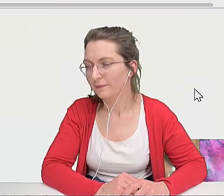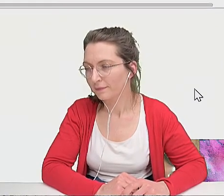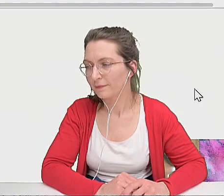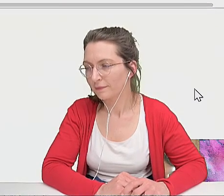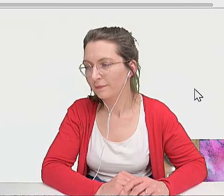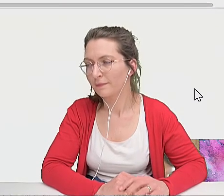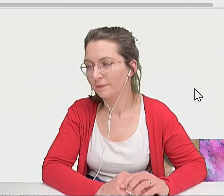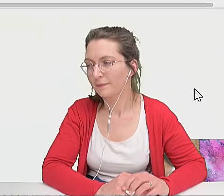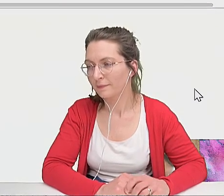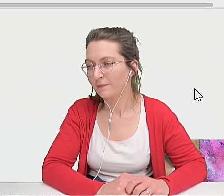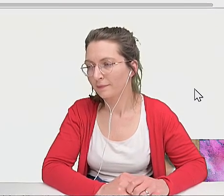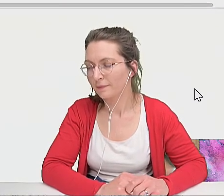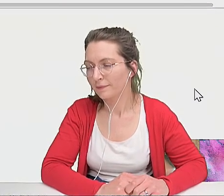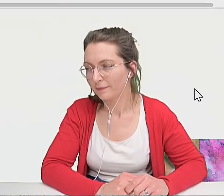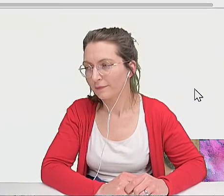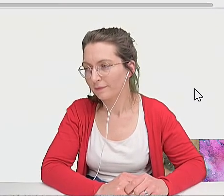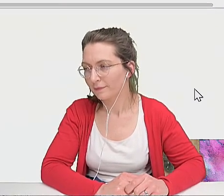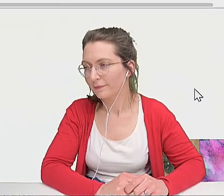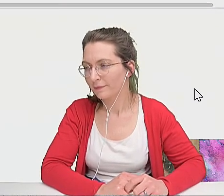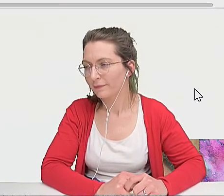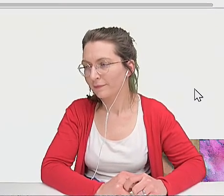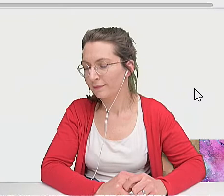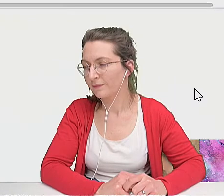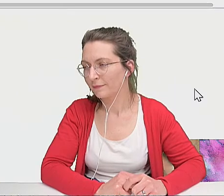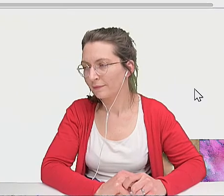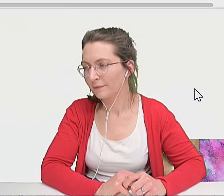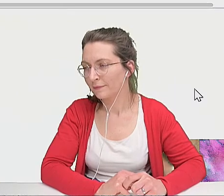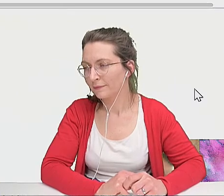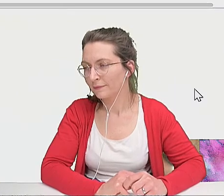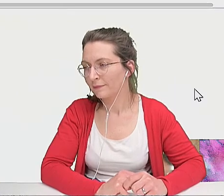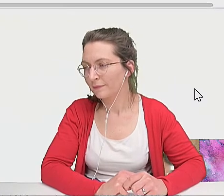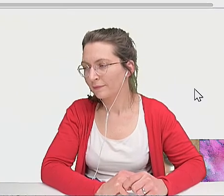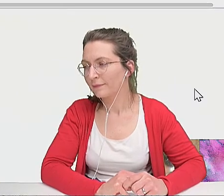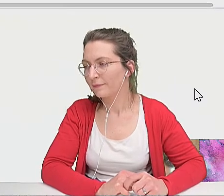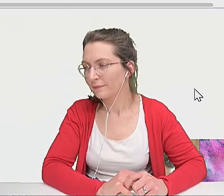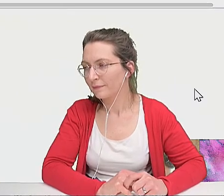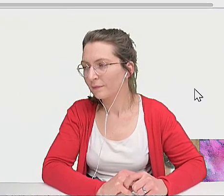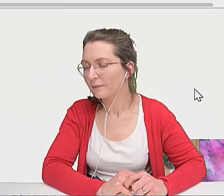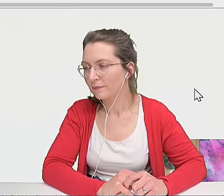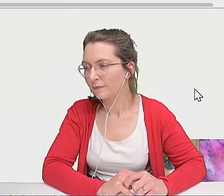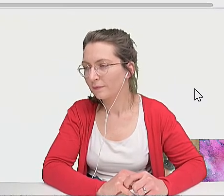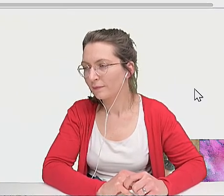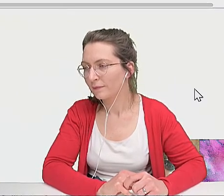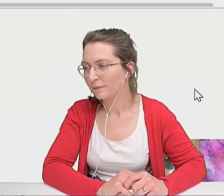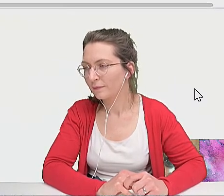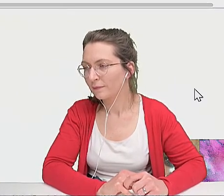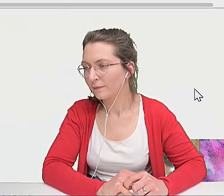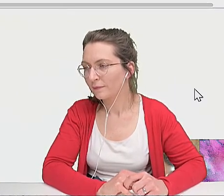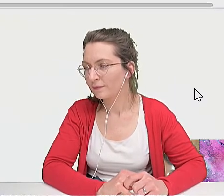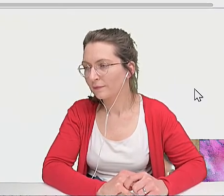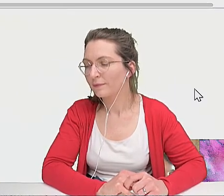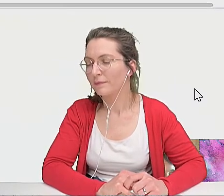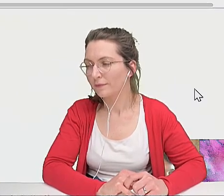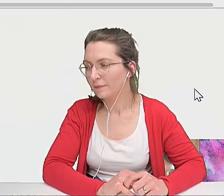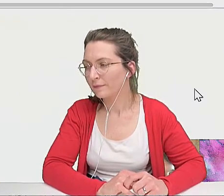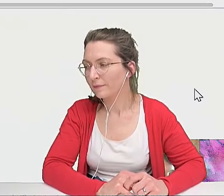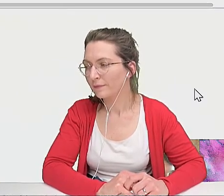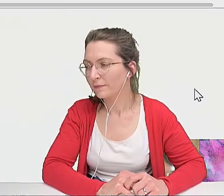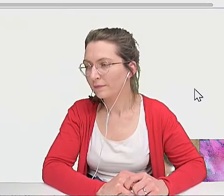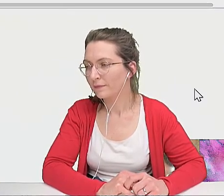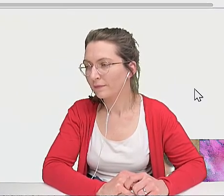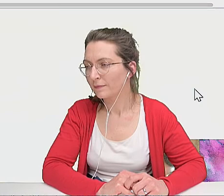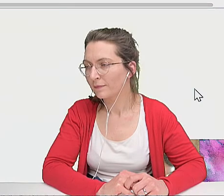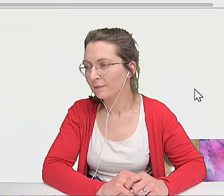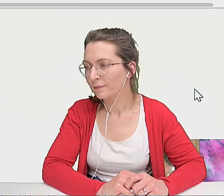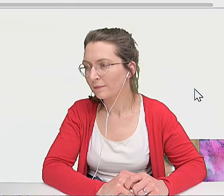schiebt, also diese Kisten auf die richtigen Felder schiebt, löst die Aufgabe und ist deswegen möglich. Aber es